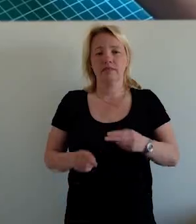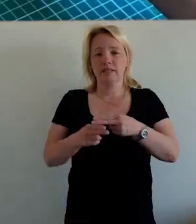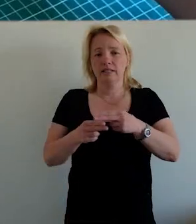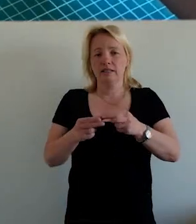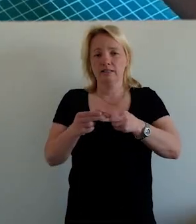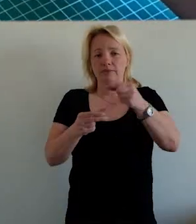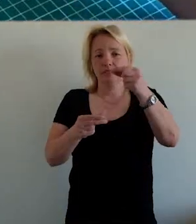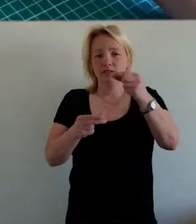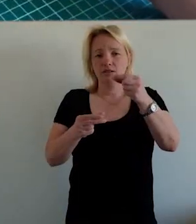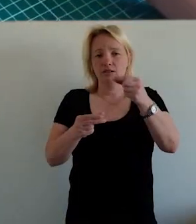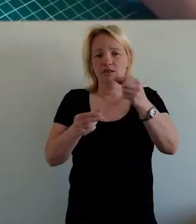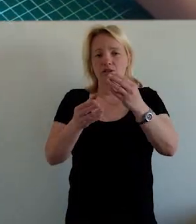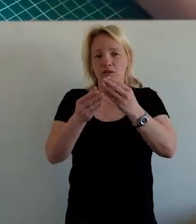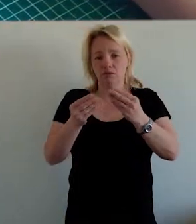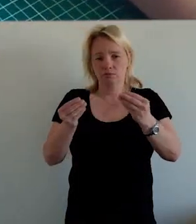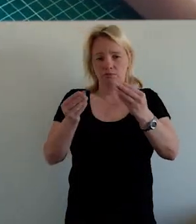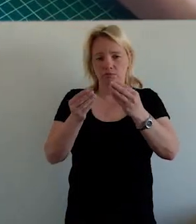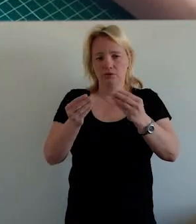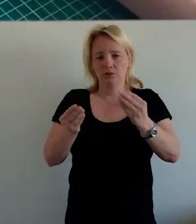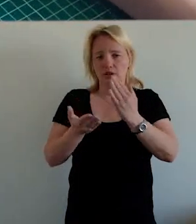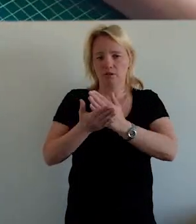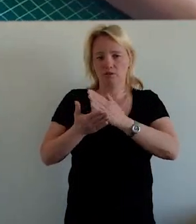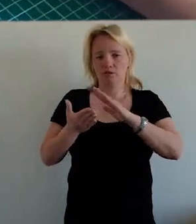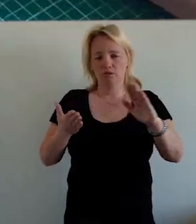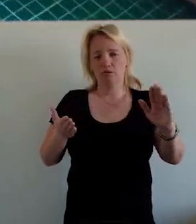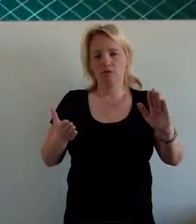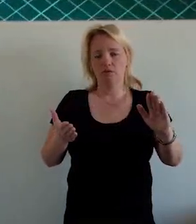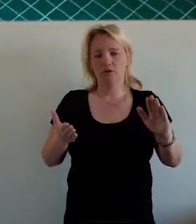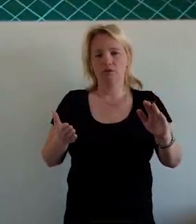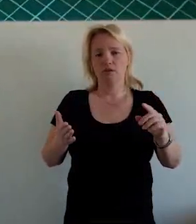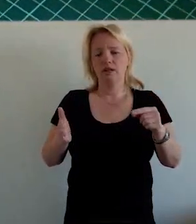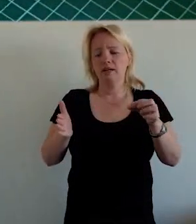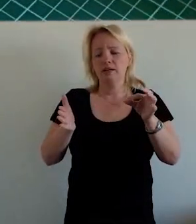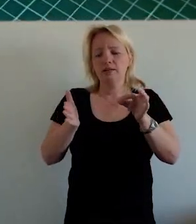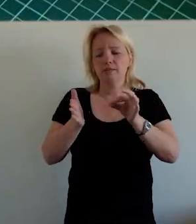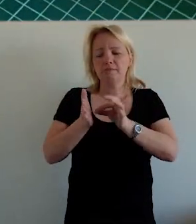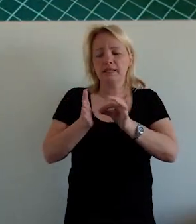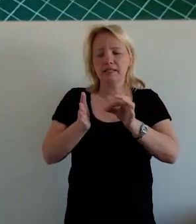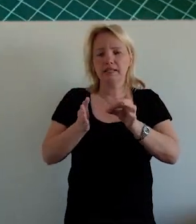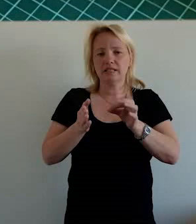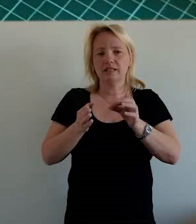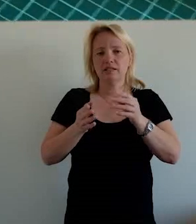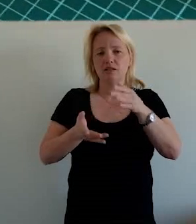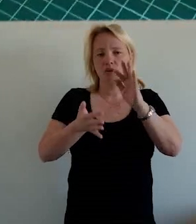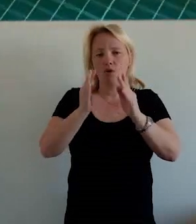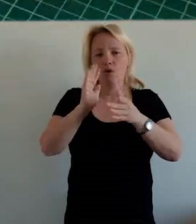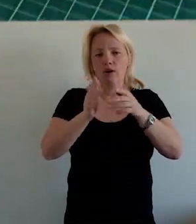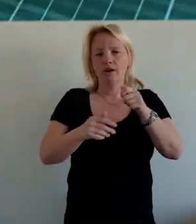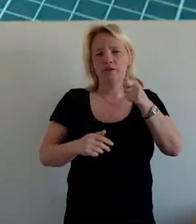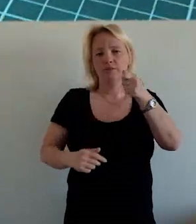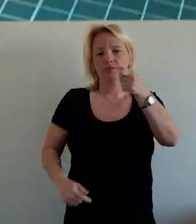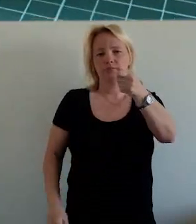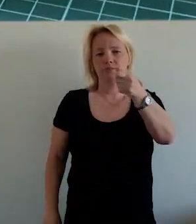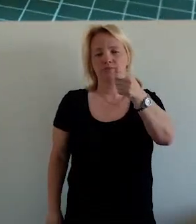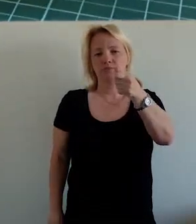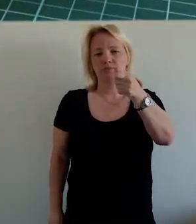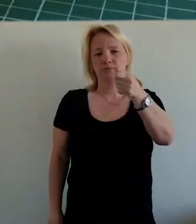Když máme vosk připravený, tak si maličko nahřejeme náš